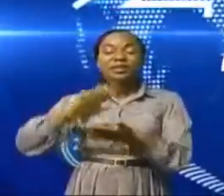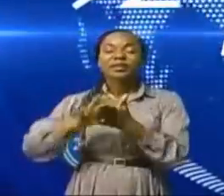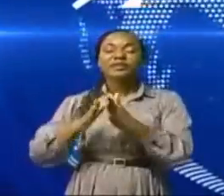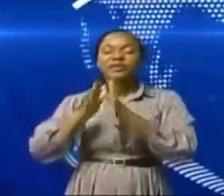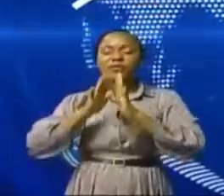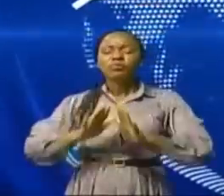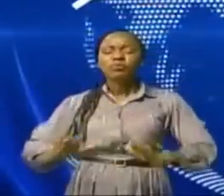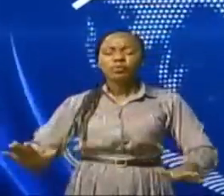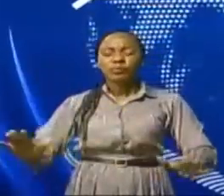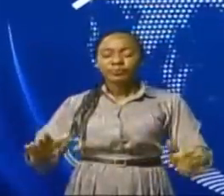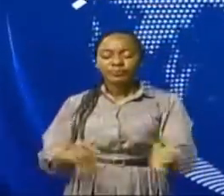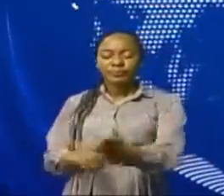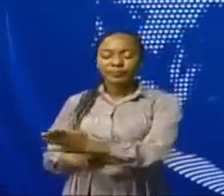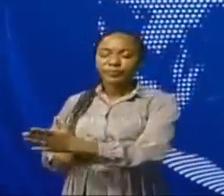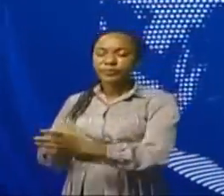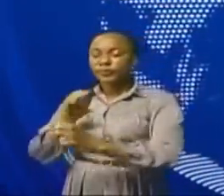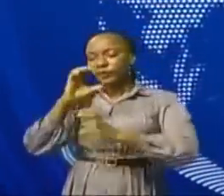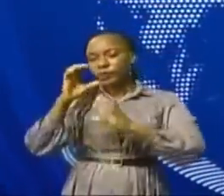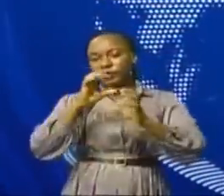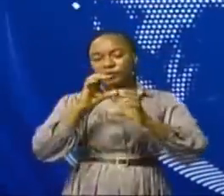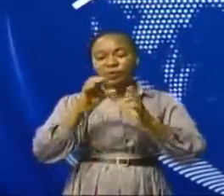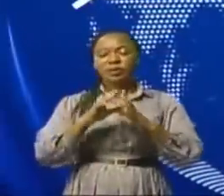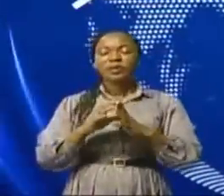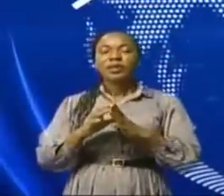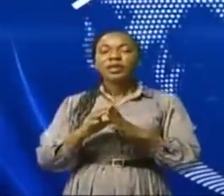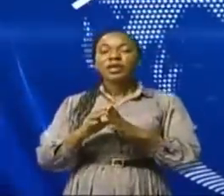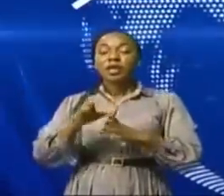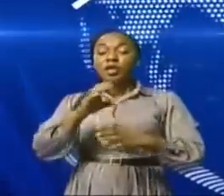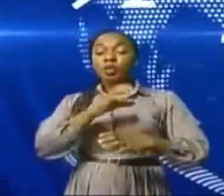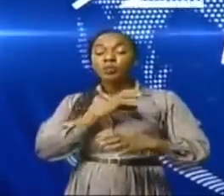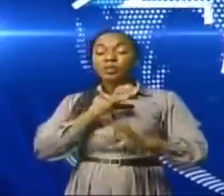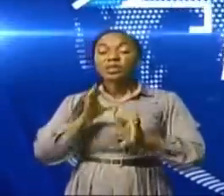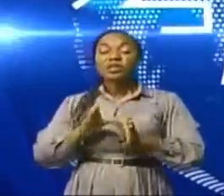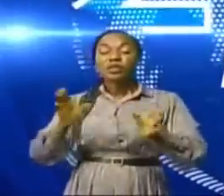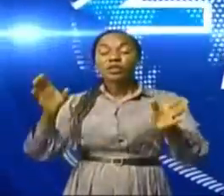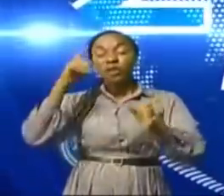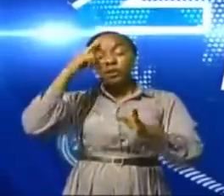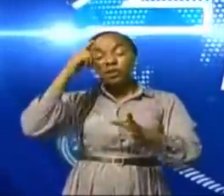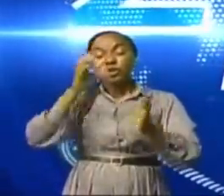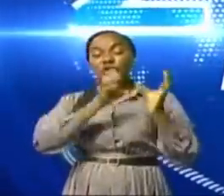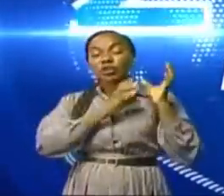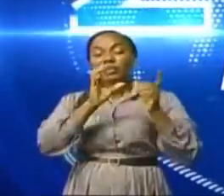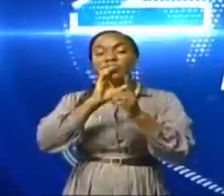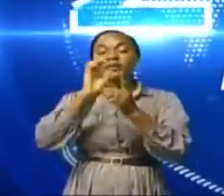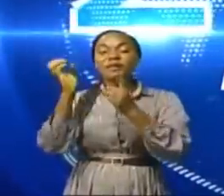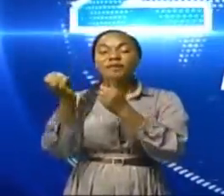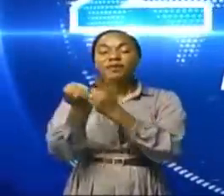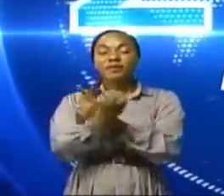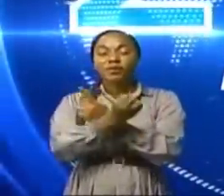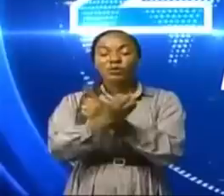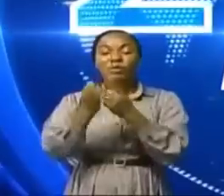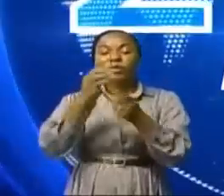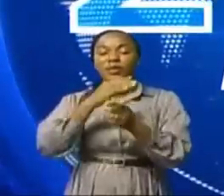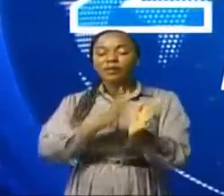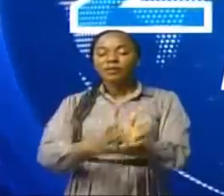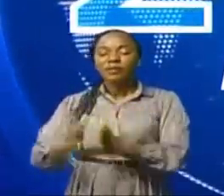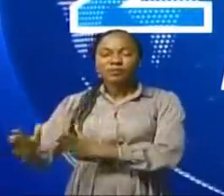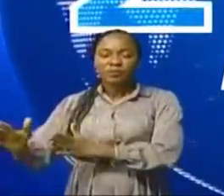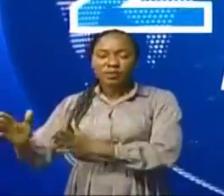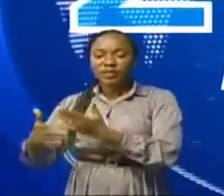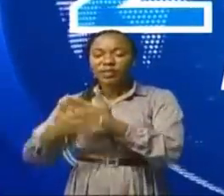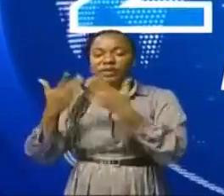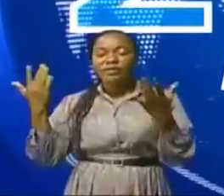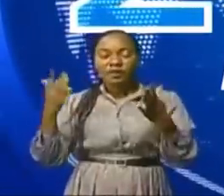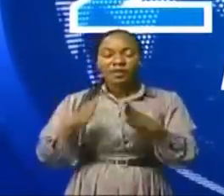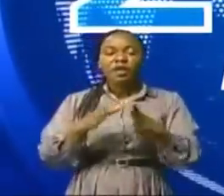Kinlabel. Ce communiqué du commissariat général en charge de l'environnement et aménagement de la ville, le commissariat général en charge